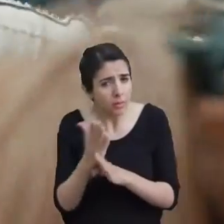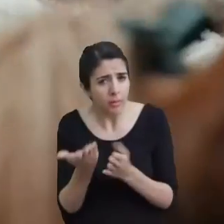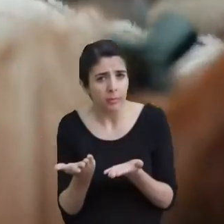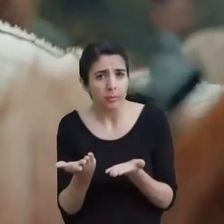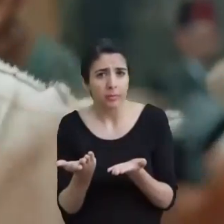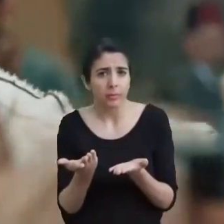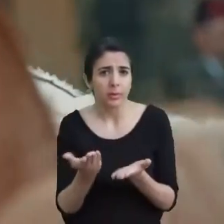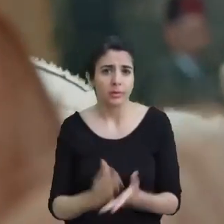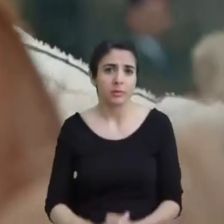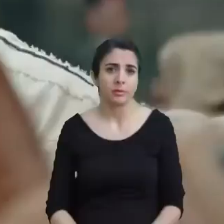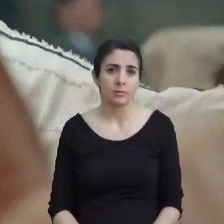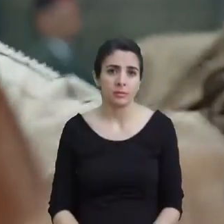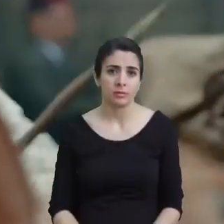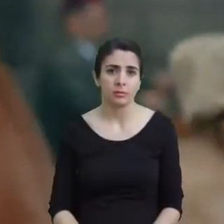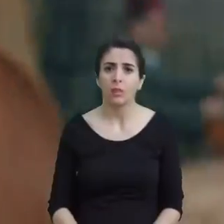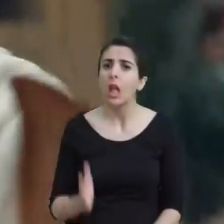fani?